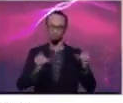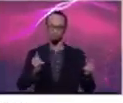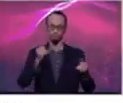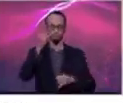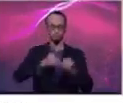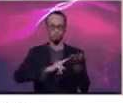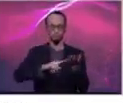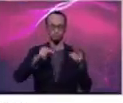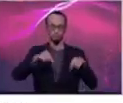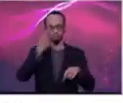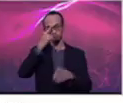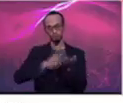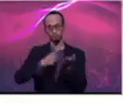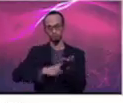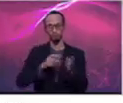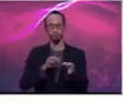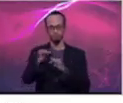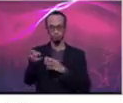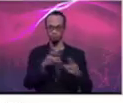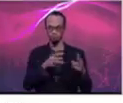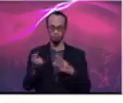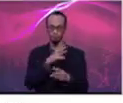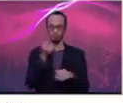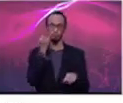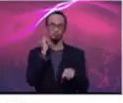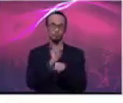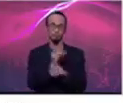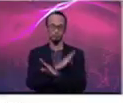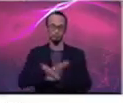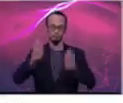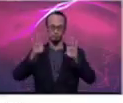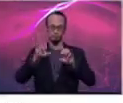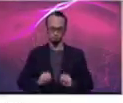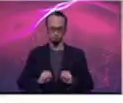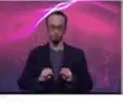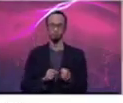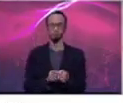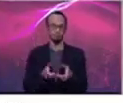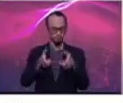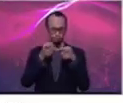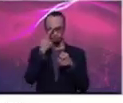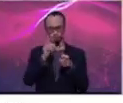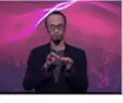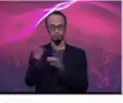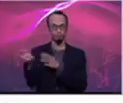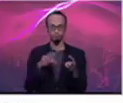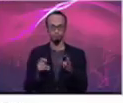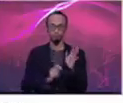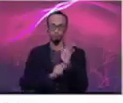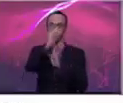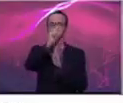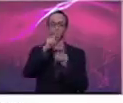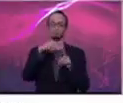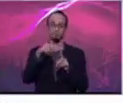bagi membincangkan proses genjata senj dan perjanjian pembebasan tawanan gesaan terhadap kejataan senjata memuncak selepas